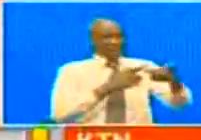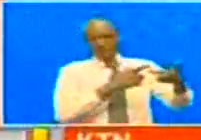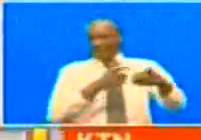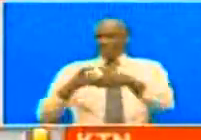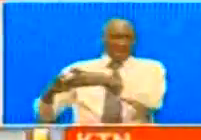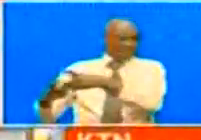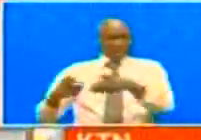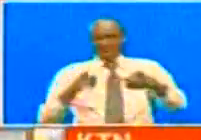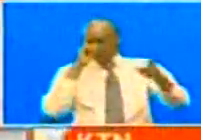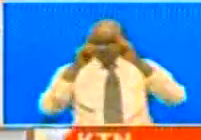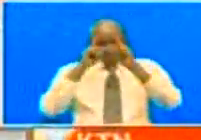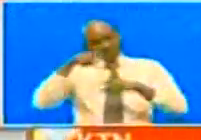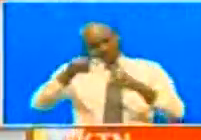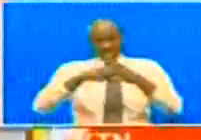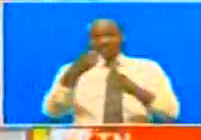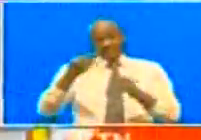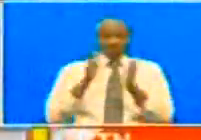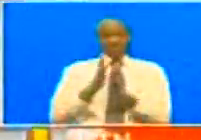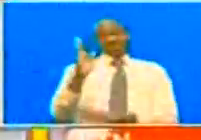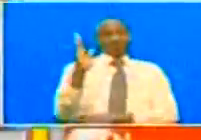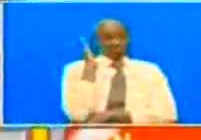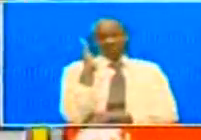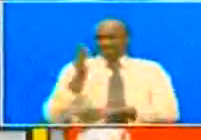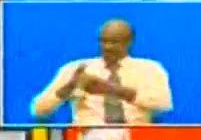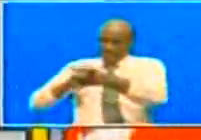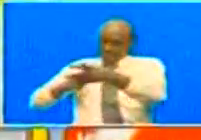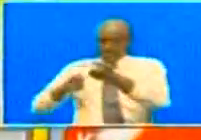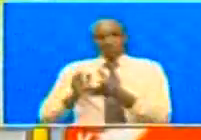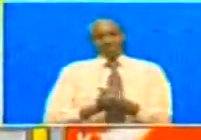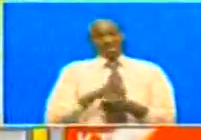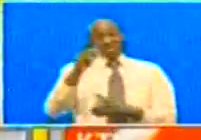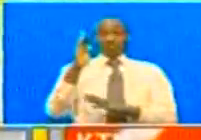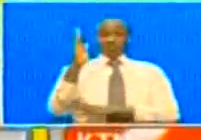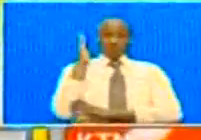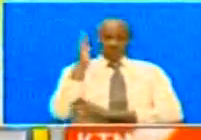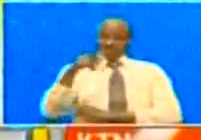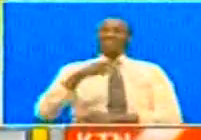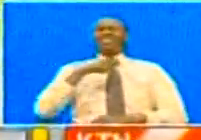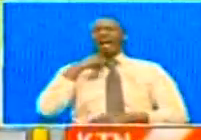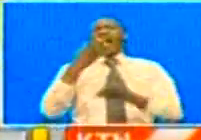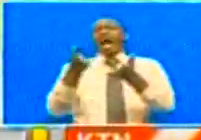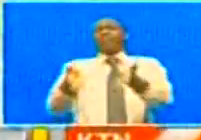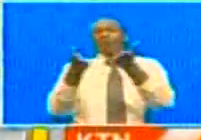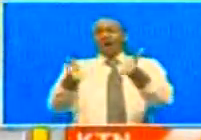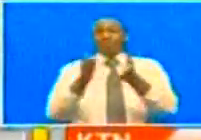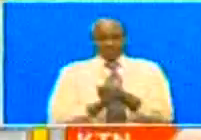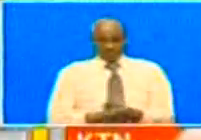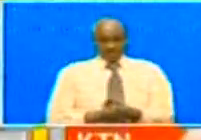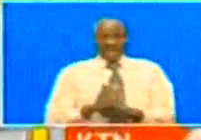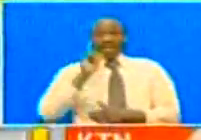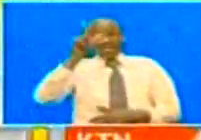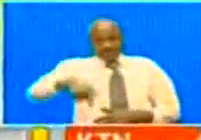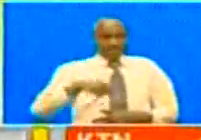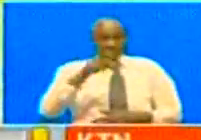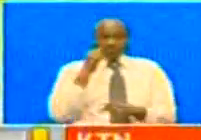walimuona, wakianza na mabawabu wanaolinda majengo ya chuo hicho. Mabawabu hao walikufa papo hapo. Baadaye